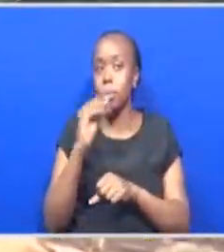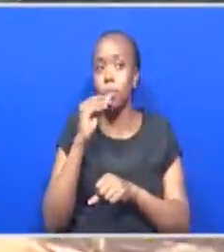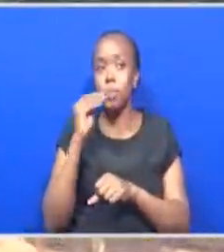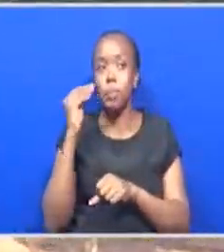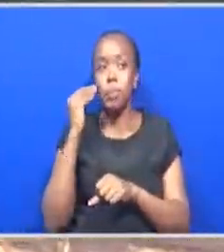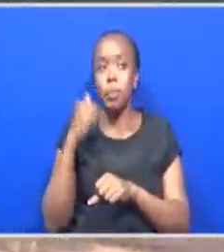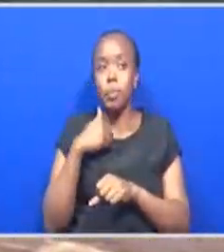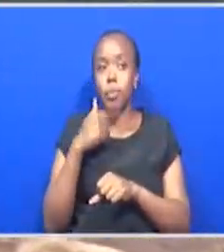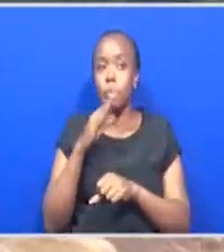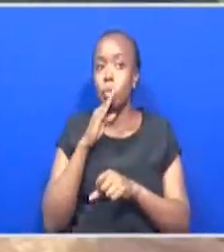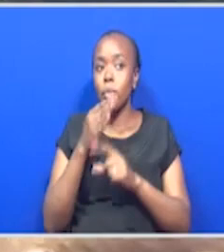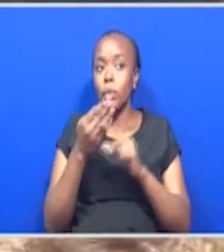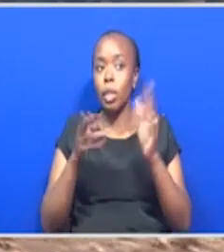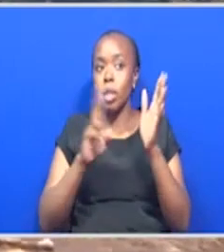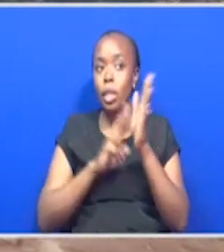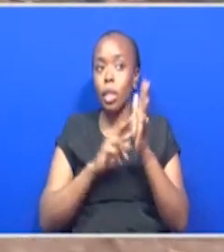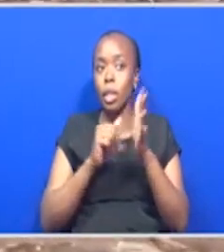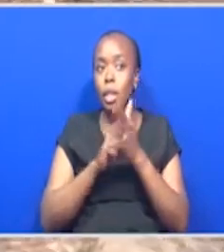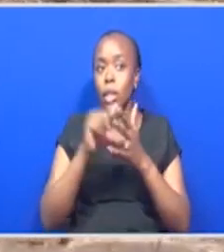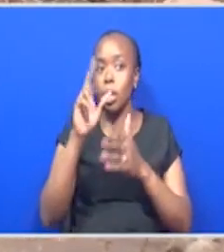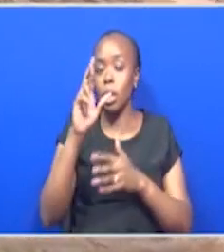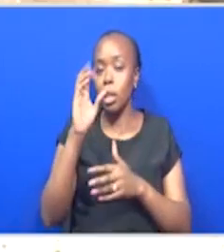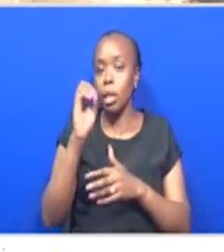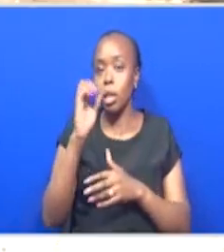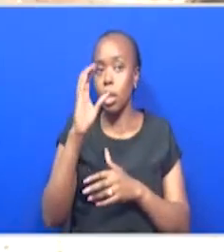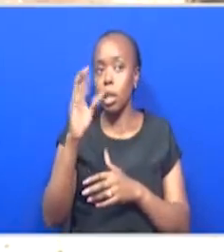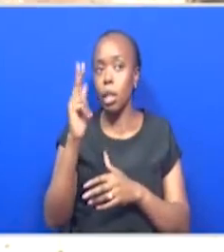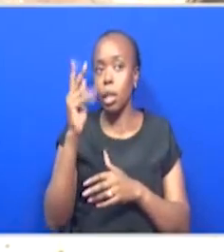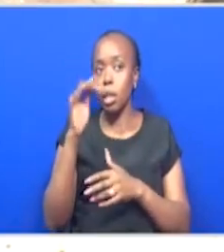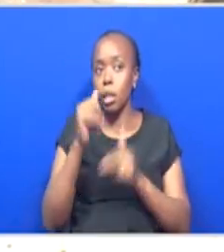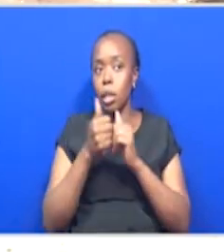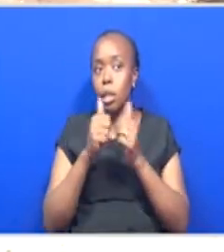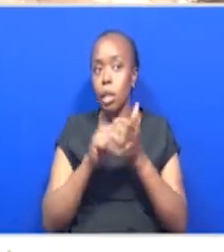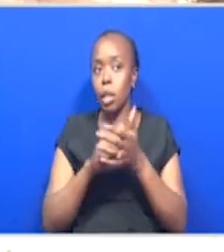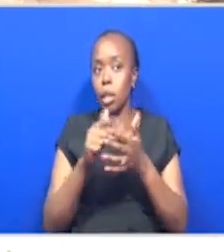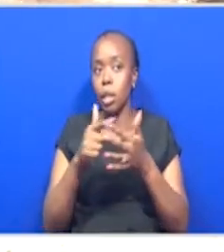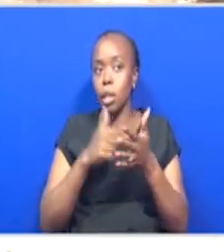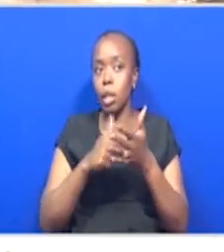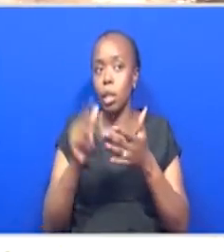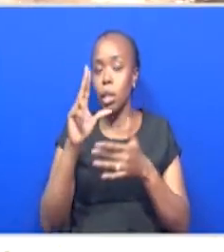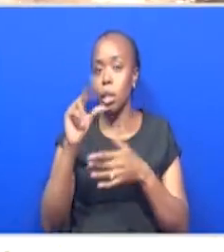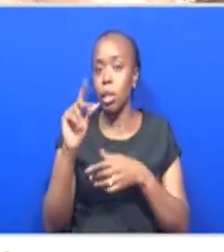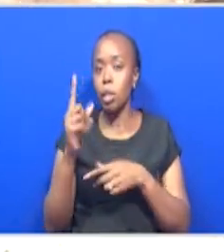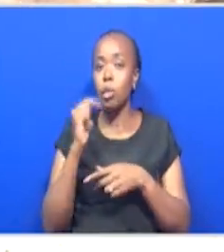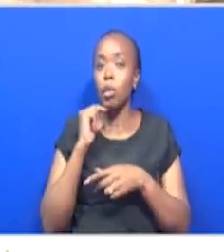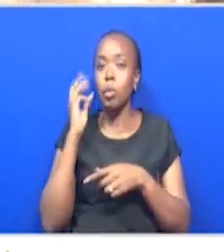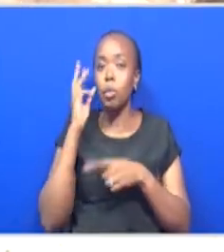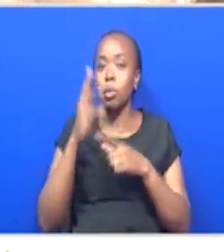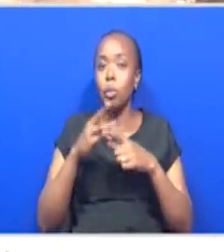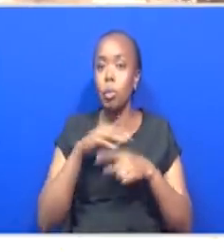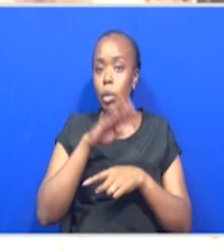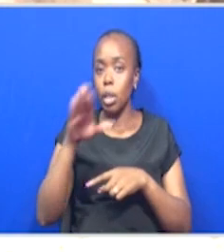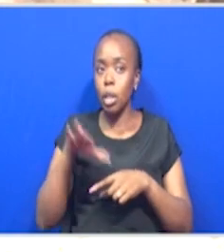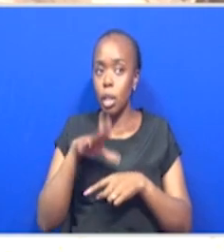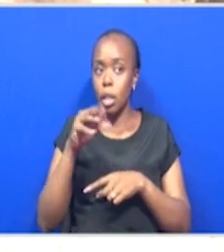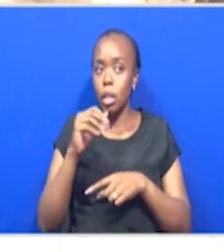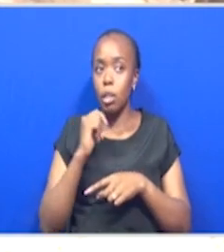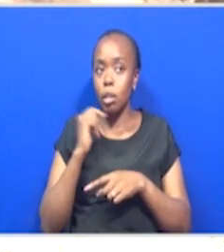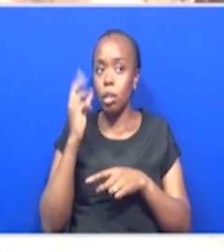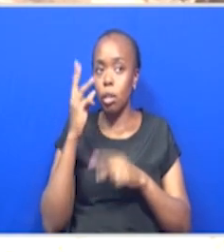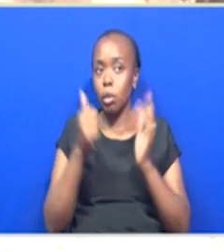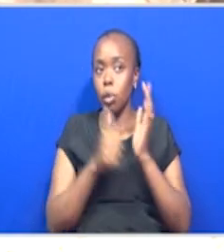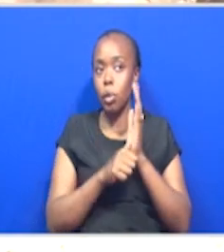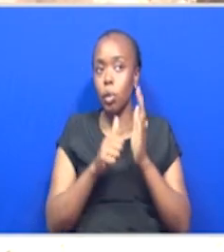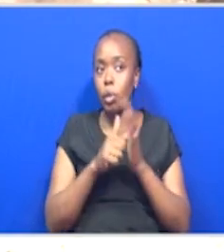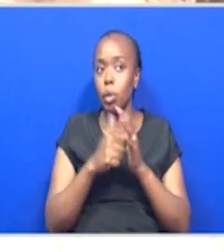have since been replaced by rocks. Within that week, hakuna mtu alikuwa anakaa around because it was traumatic because